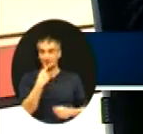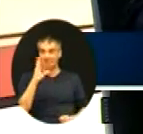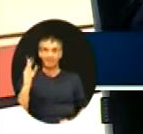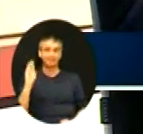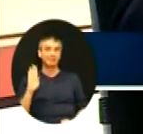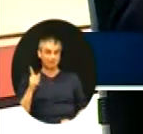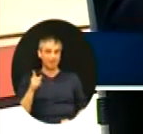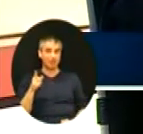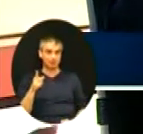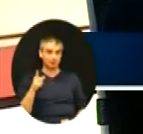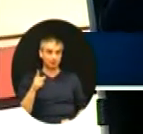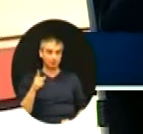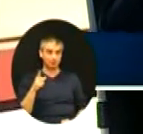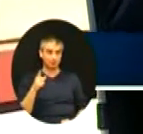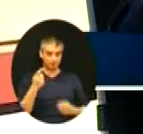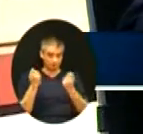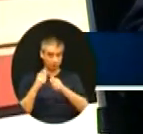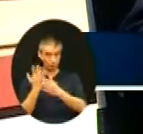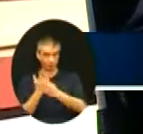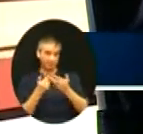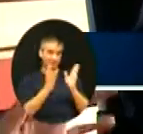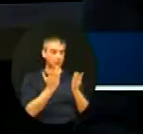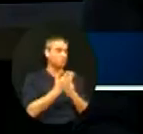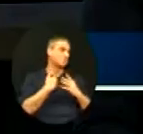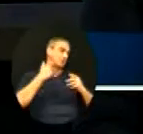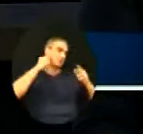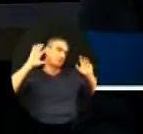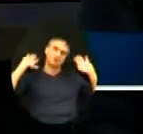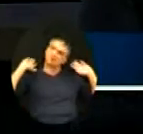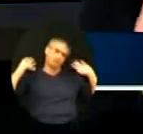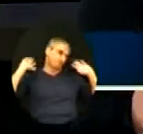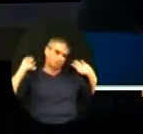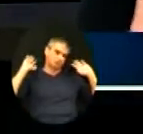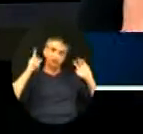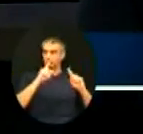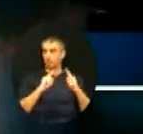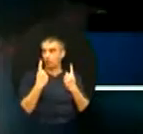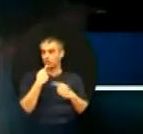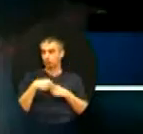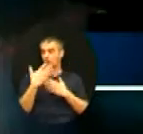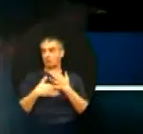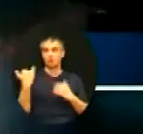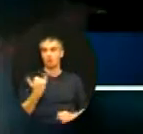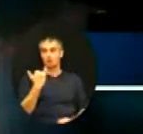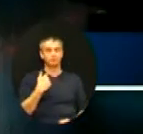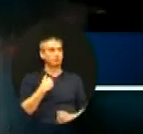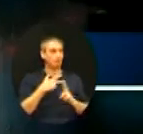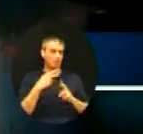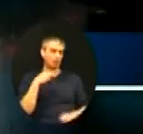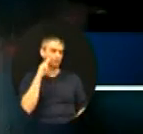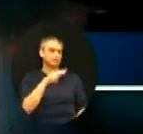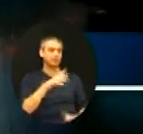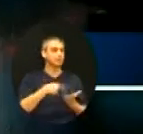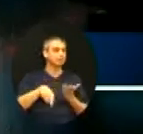ביטן, שיסגרו תיק, יפתחו תיקים? אני לא יודעת, אני לא מתעסקת. זה קורה בשנה האחרונה, כל הזמן. אני מסתכלת